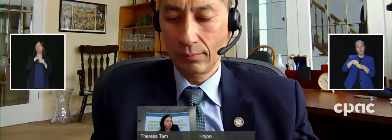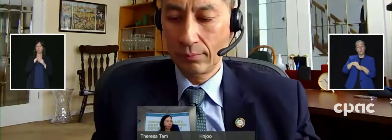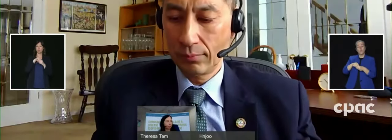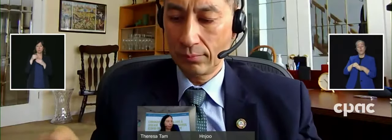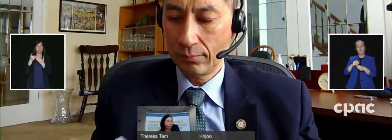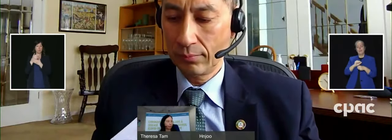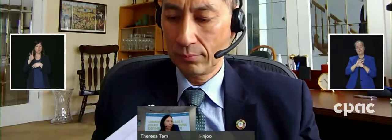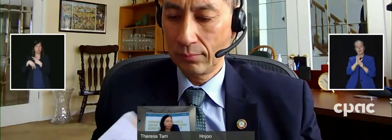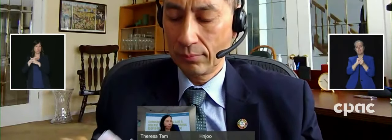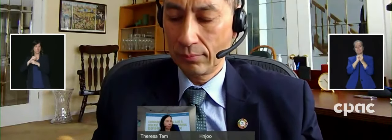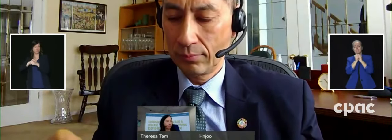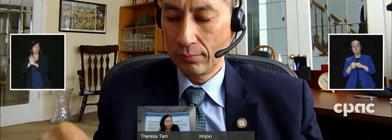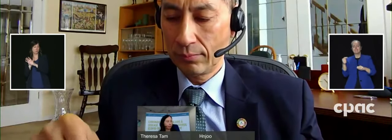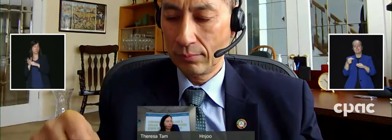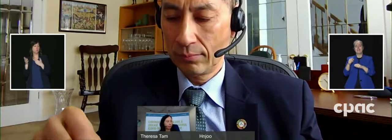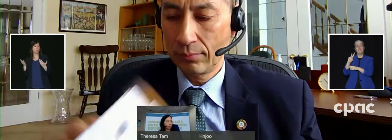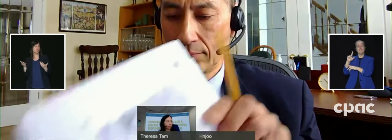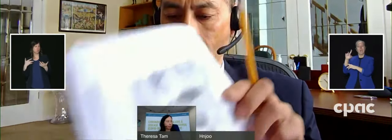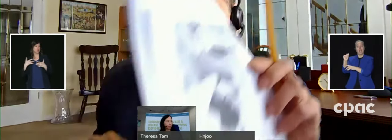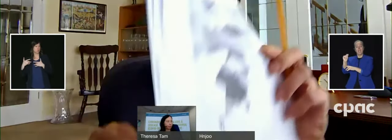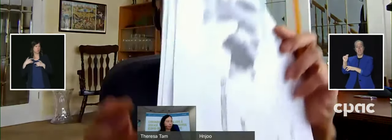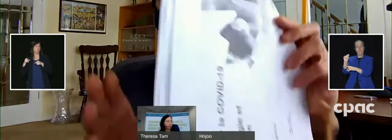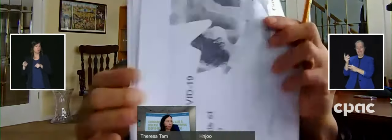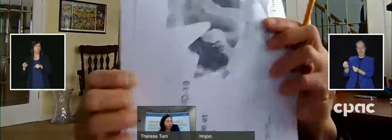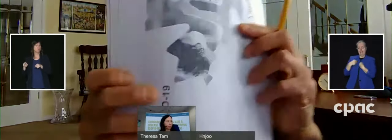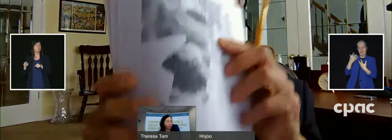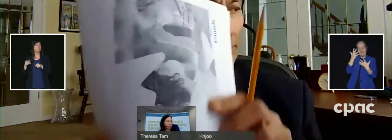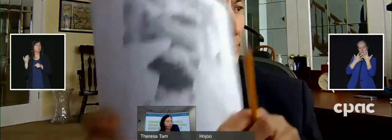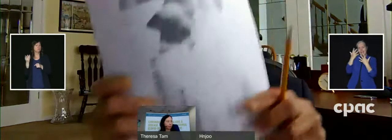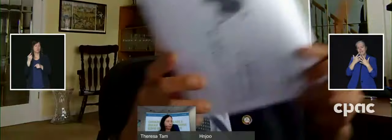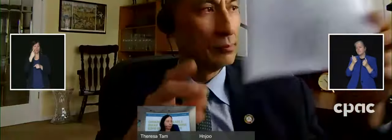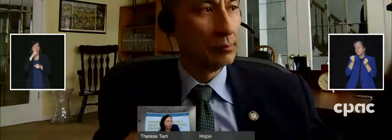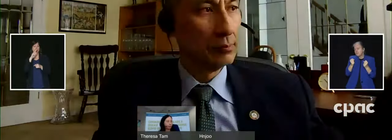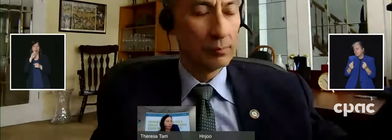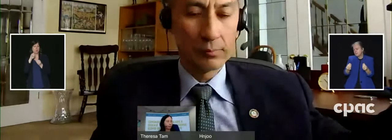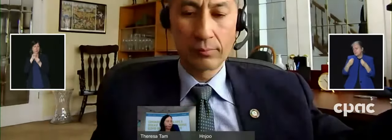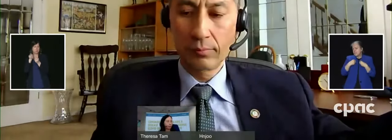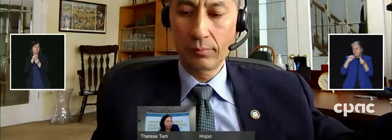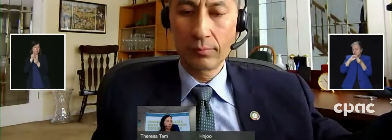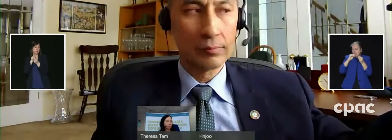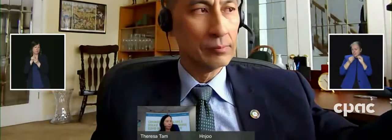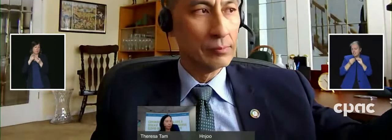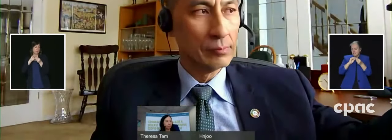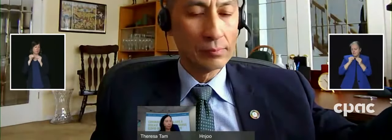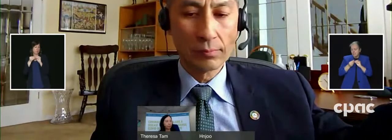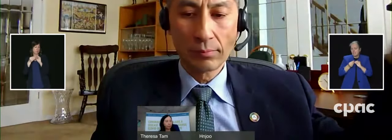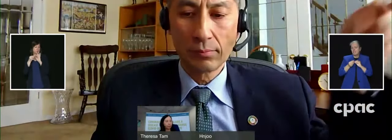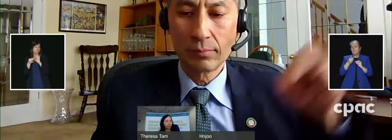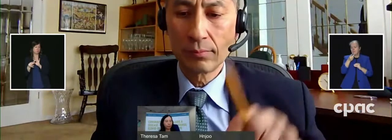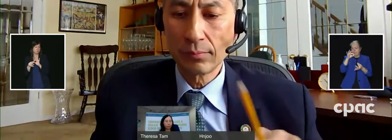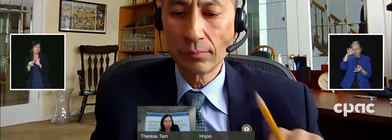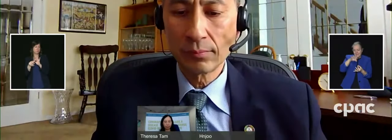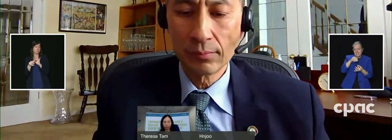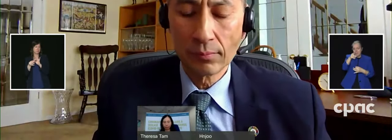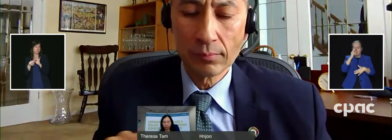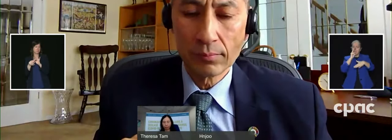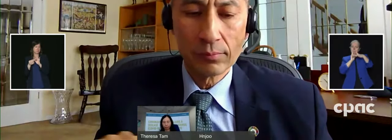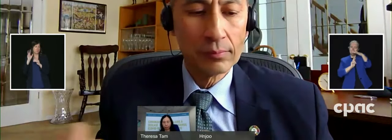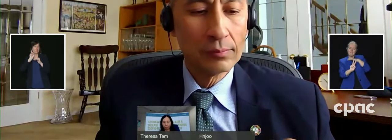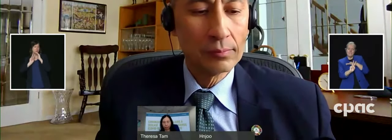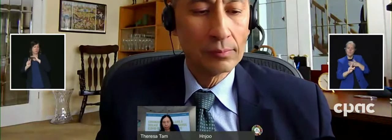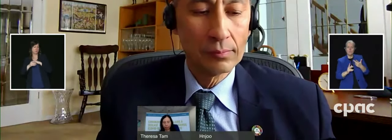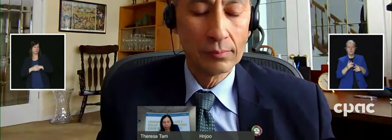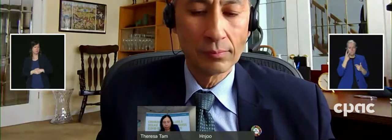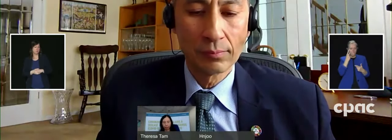juste nous donner des chiffres un petit peu plus précis pardon, sur vos prévisions? Je vois que la